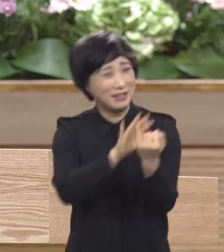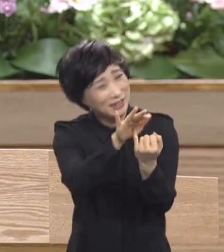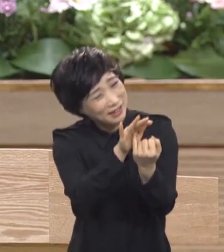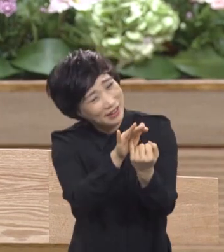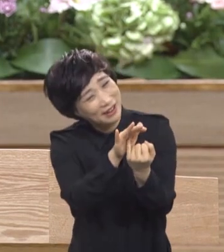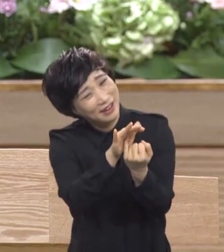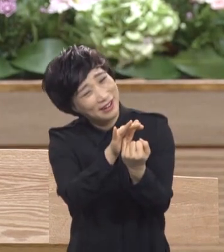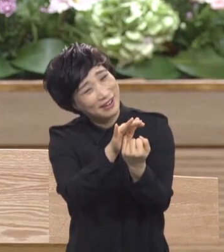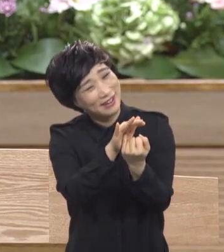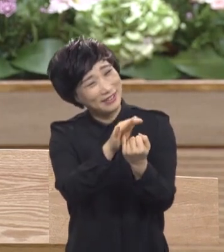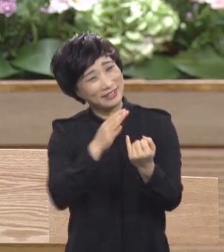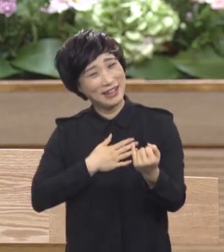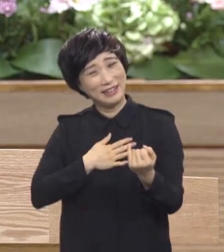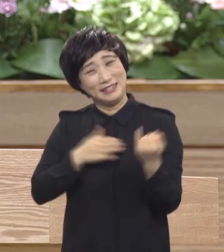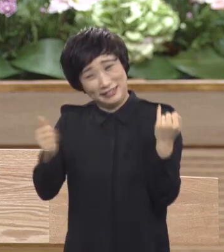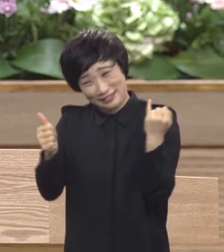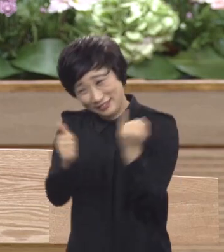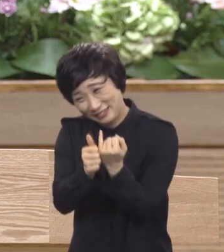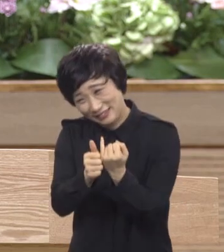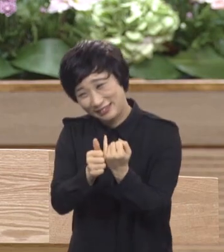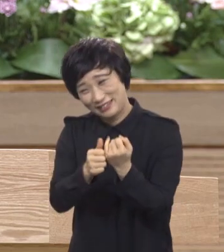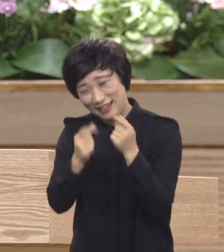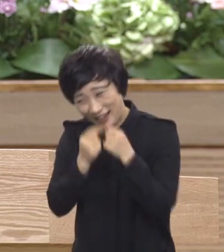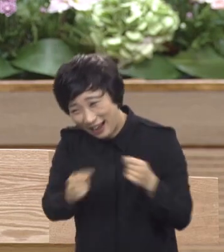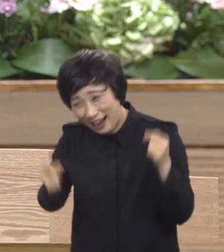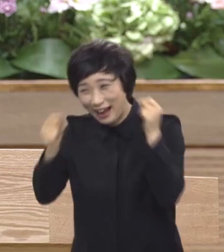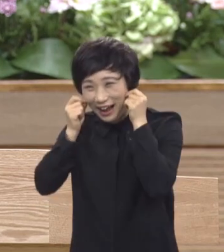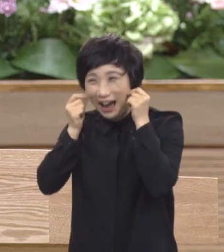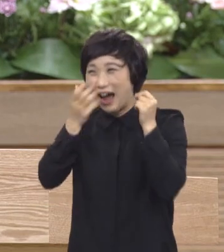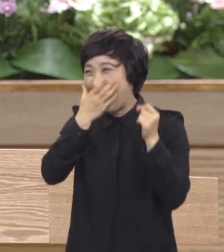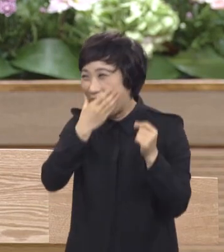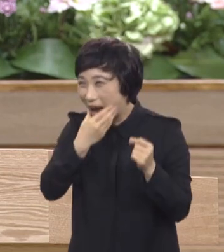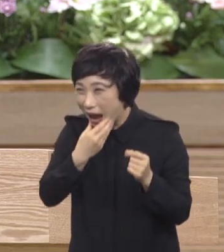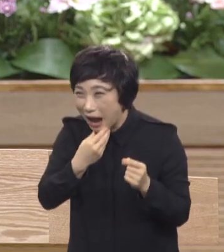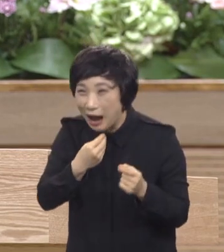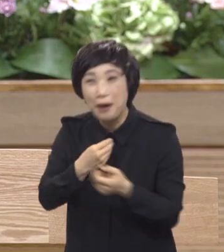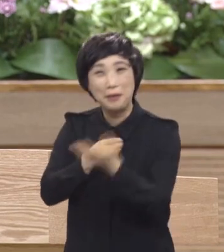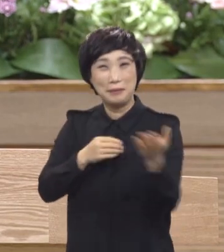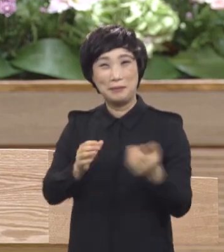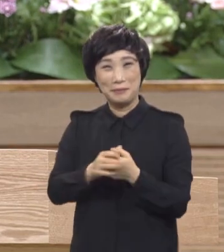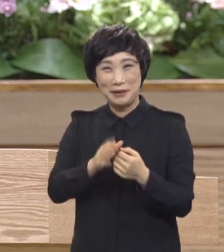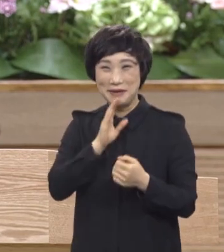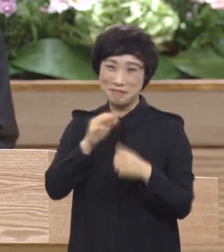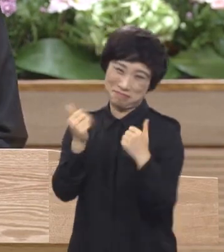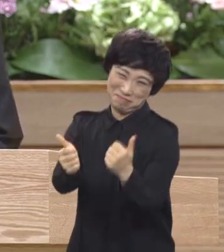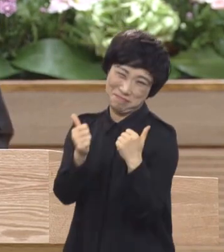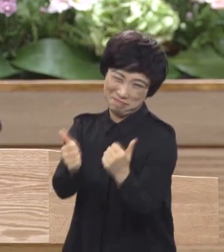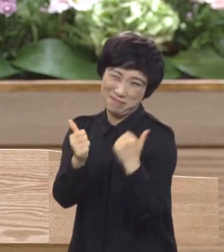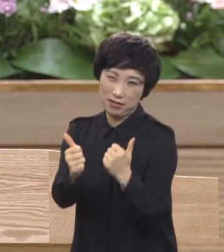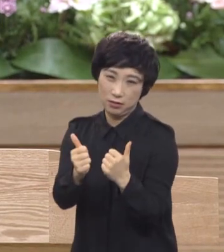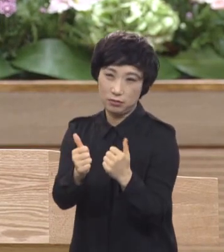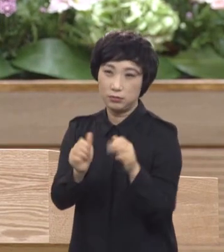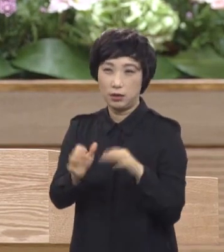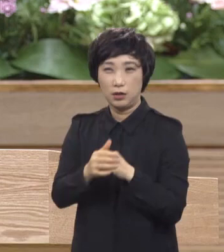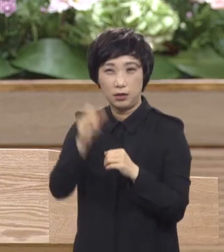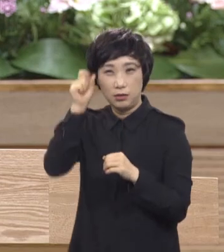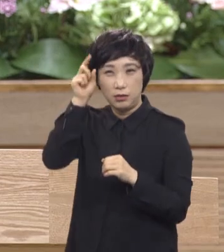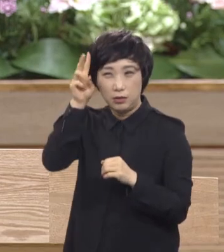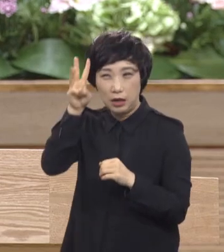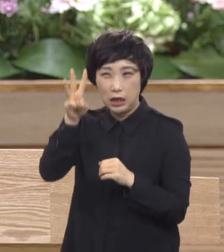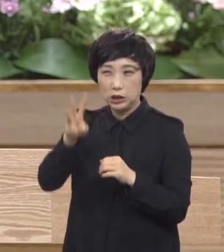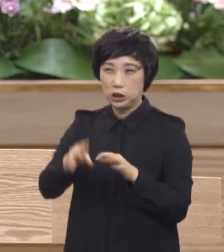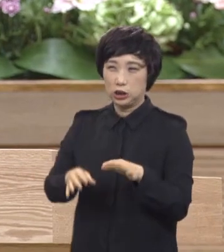지구상에 태어나서 너 같은 것이 내 앞에 나타났니 야 네가 젤이야 근데 사흘도 못 가서